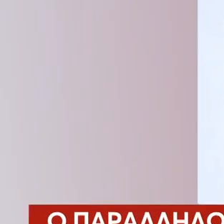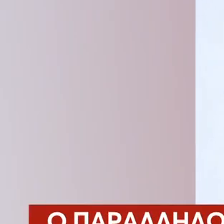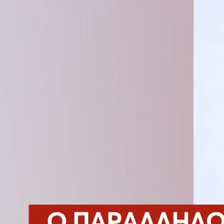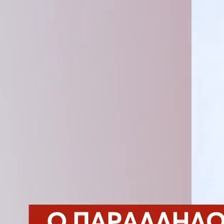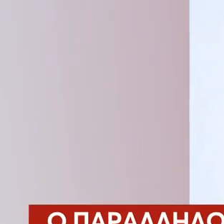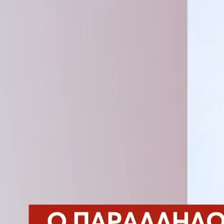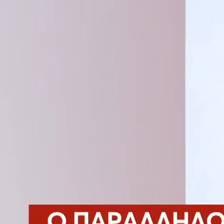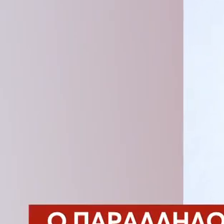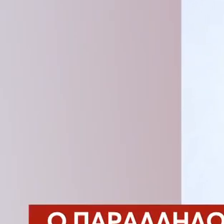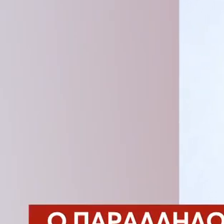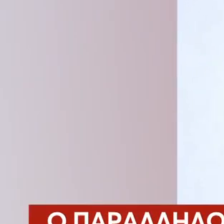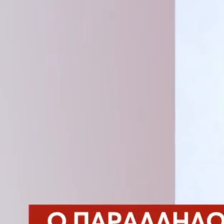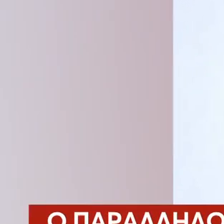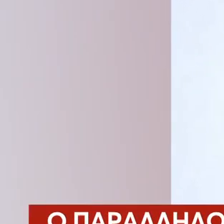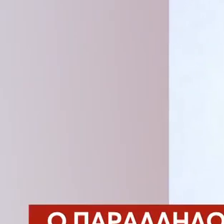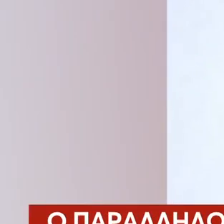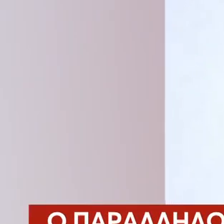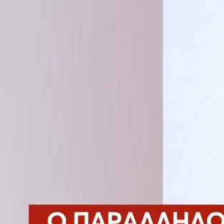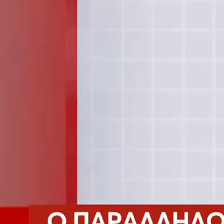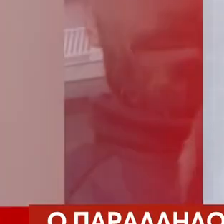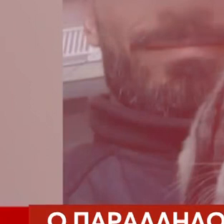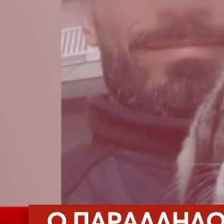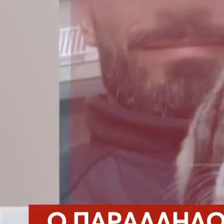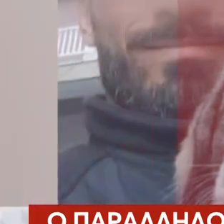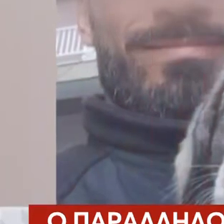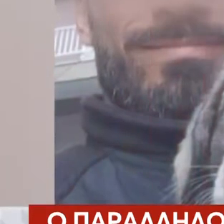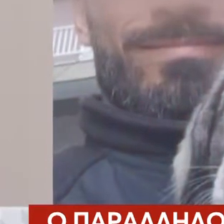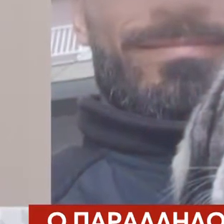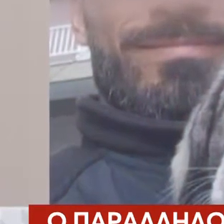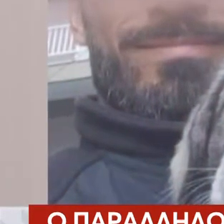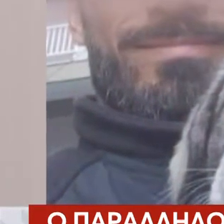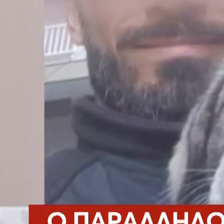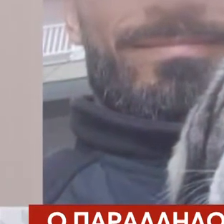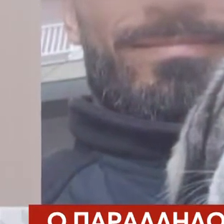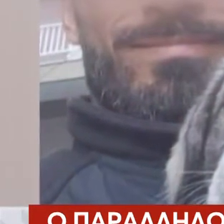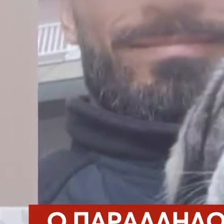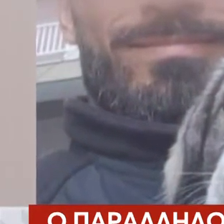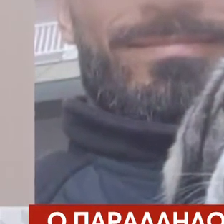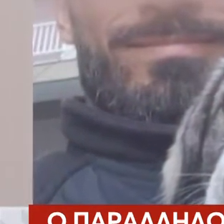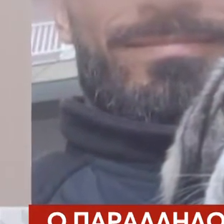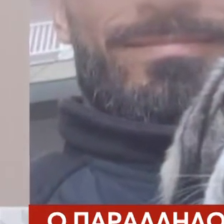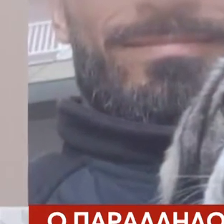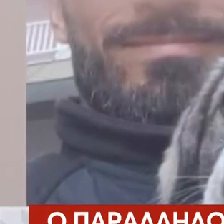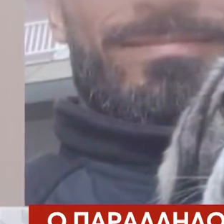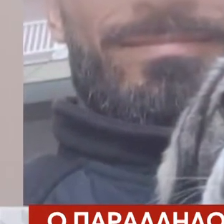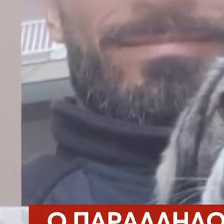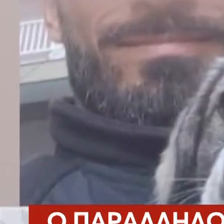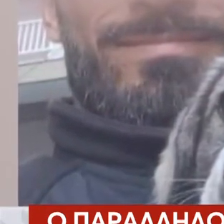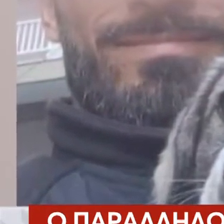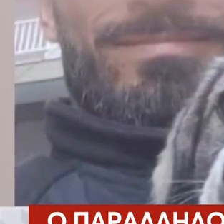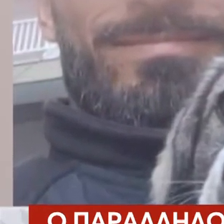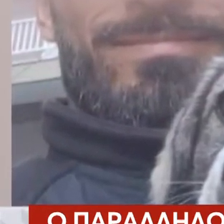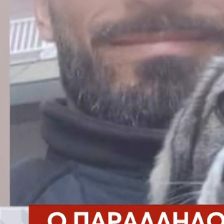πως ο 39χρονος είχε παράλληλα και άλλο γάμο. Το διαζύγιο βγήκε 27 Δεκέμβρη του 2018.